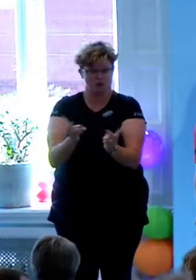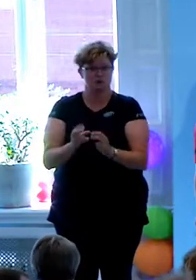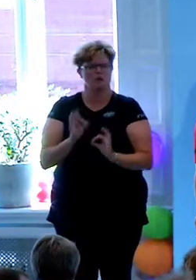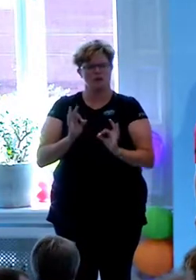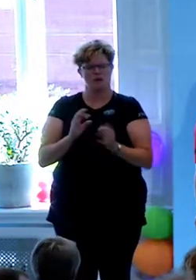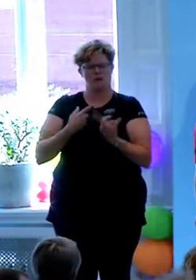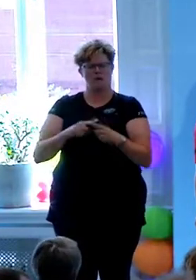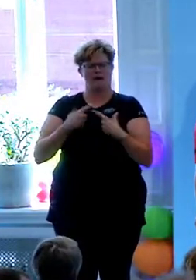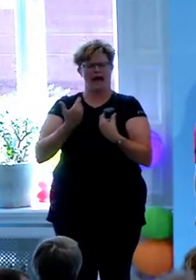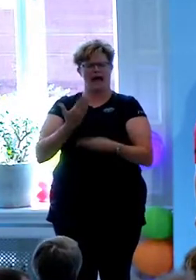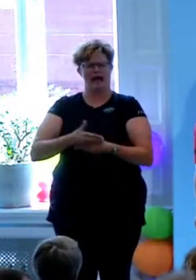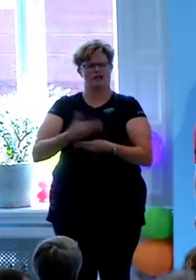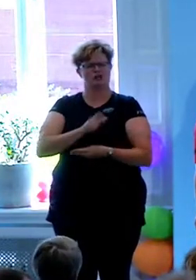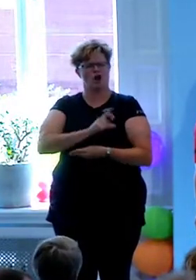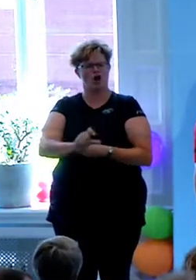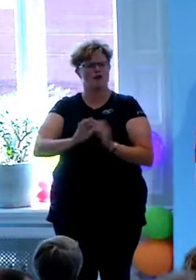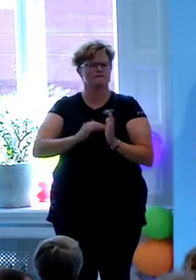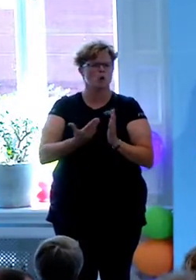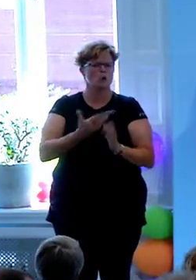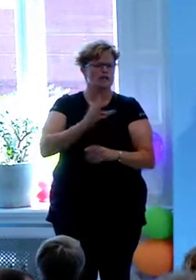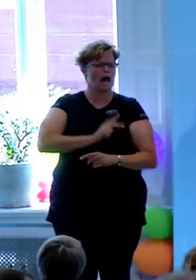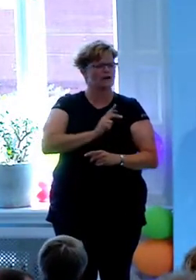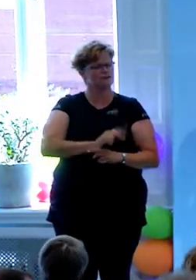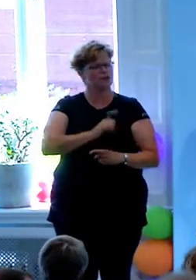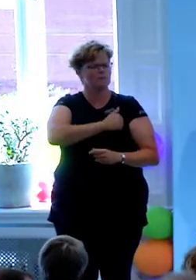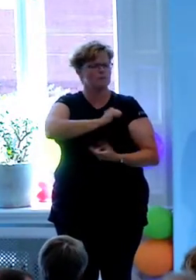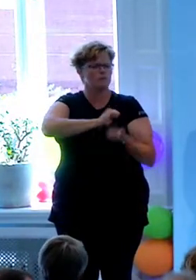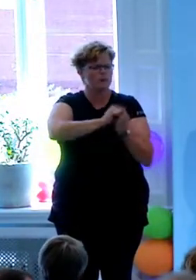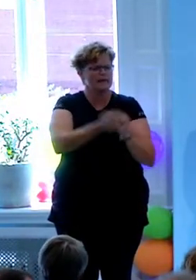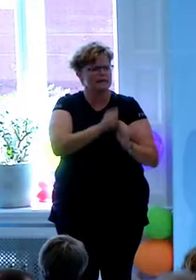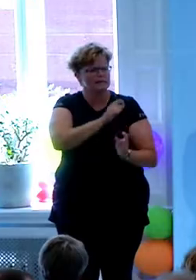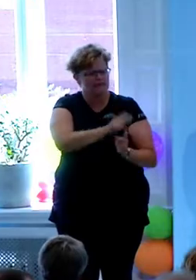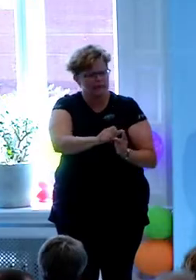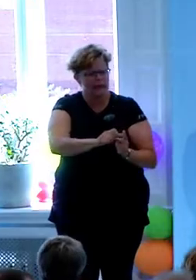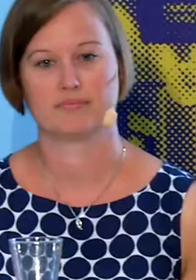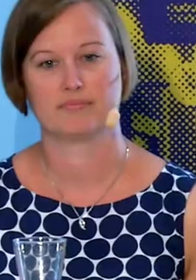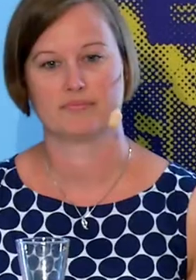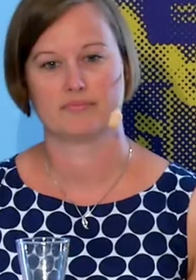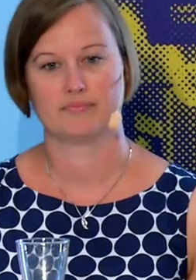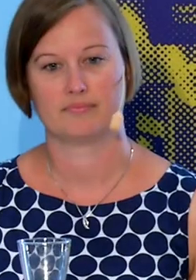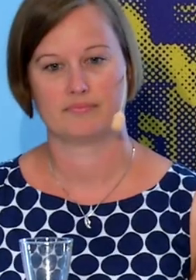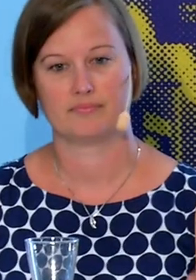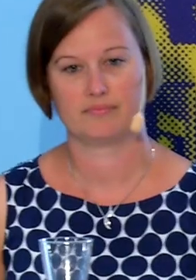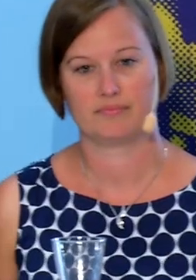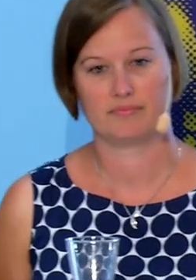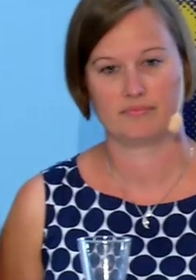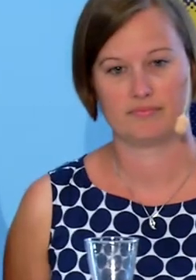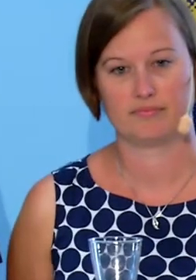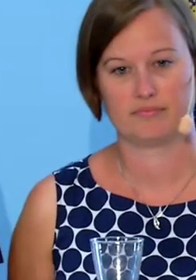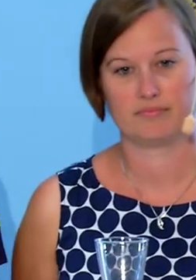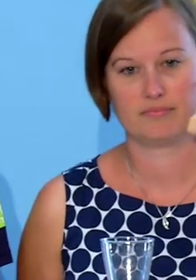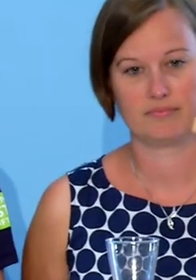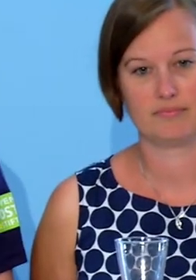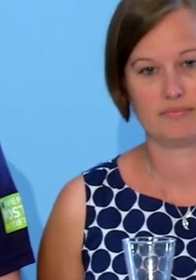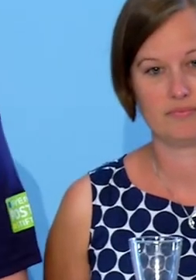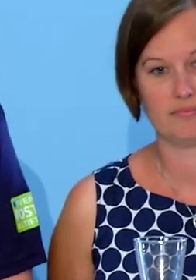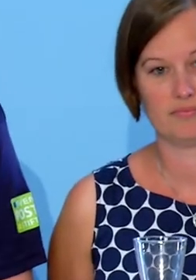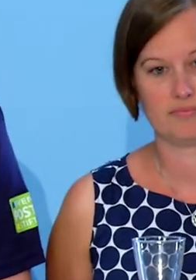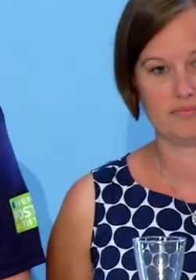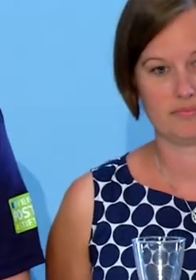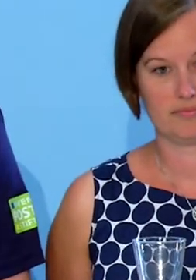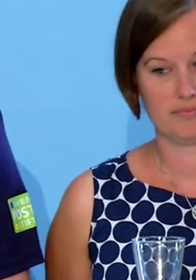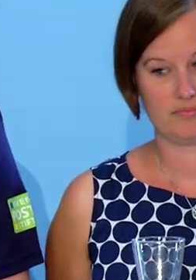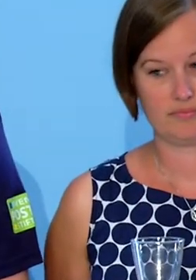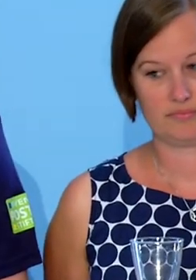Hur kan olika aktörer, från ansvariga politiker till sponsrande företag och enskilda